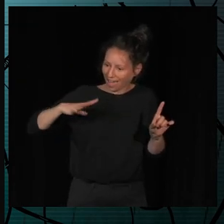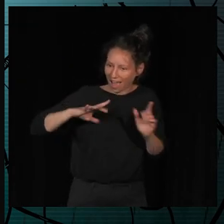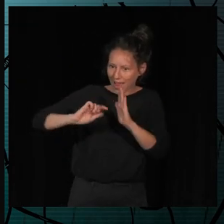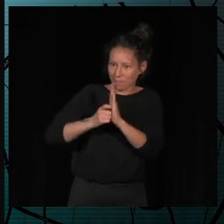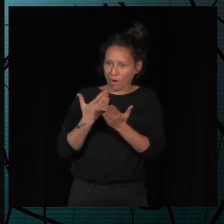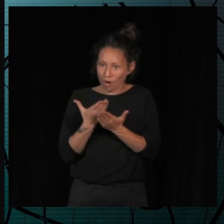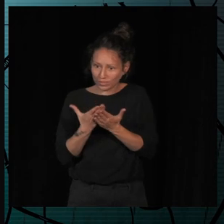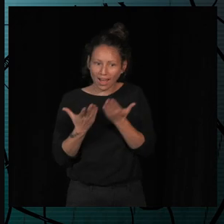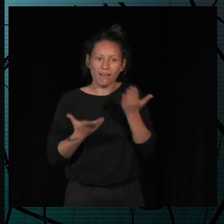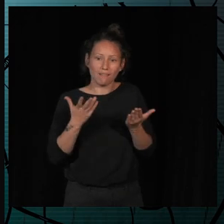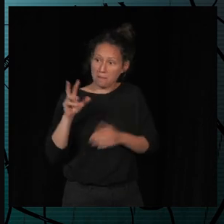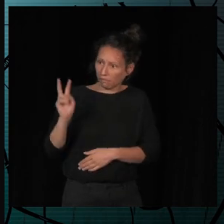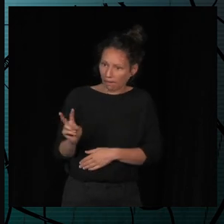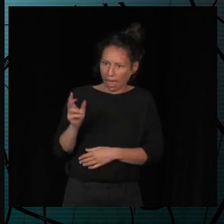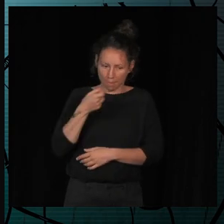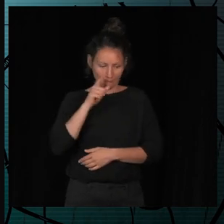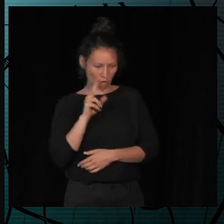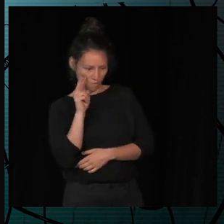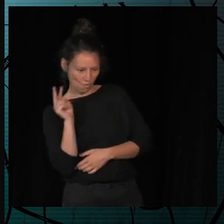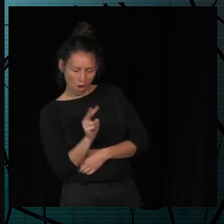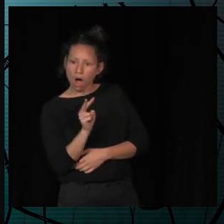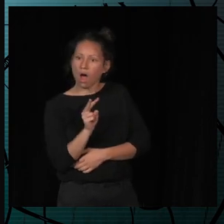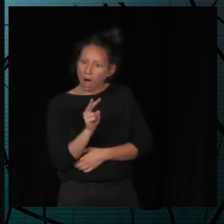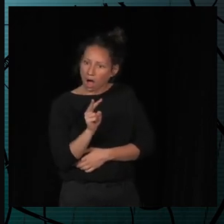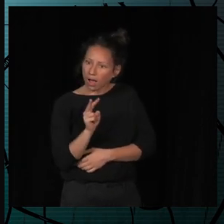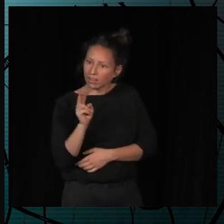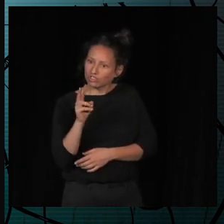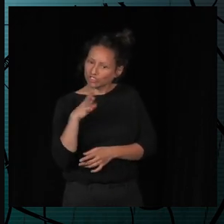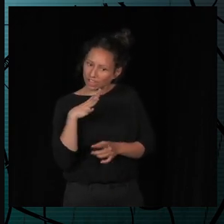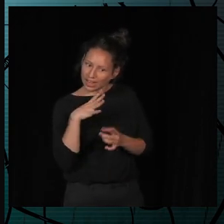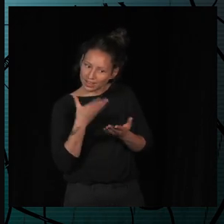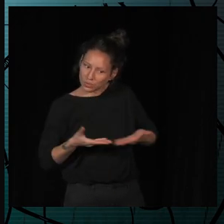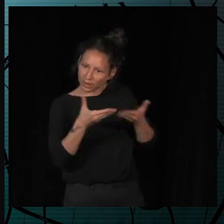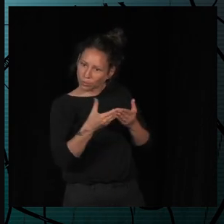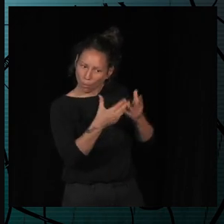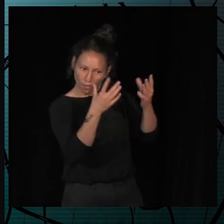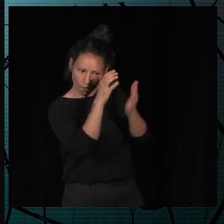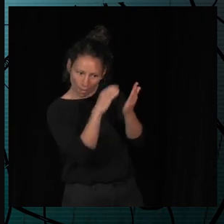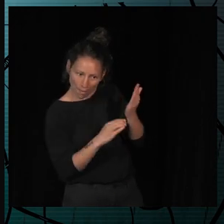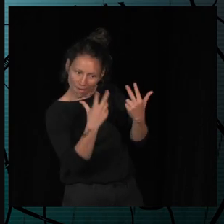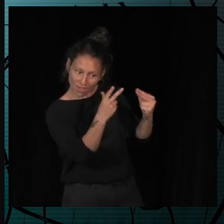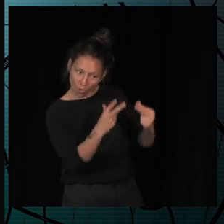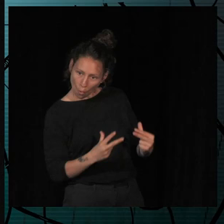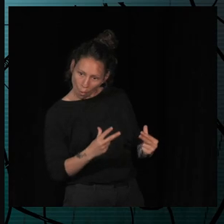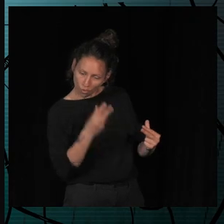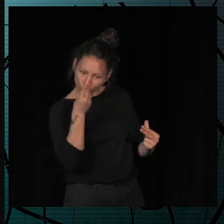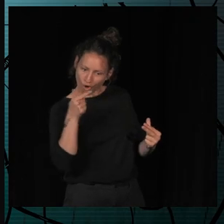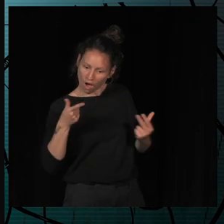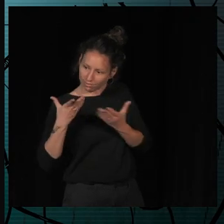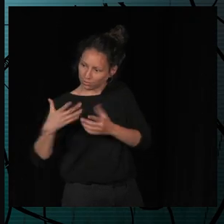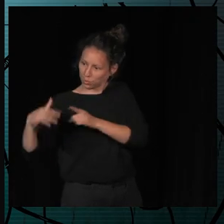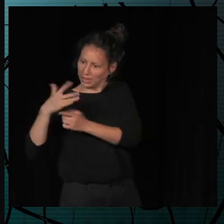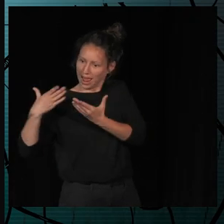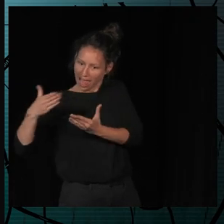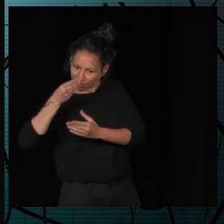société a évolué ou de se dire bah tiens mais heureusement que la société n'a pas évolué sur certains points et ça c'est extrêmement intéressant aussi de voir qu'il y a des points de passage qui sont en train de